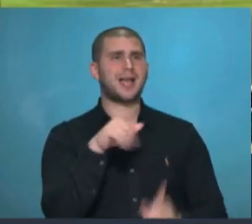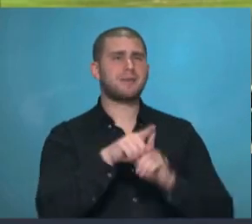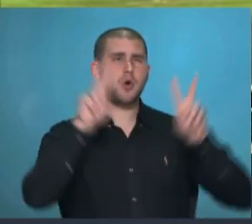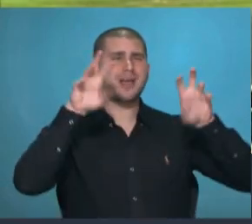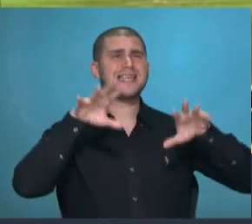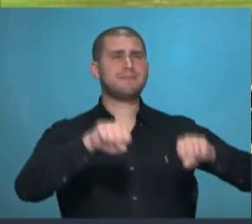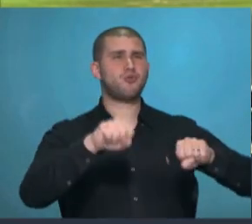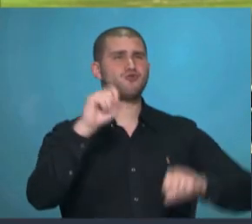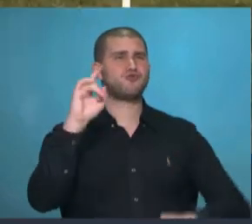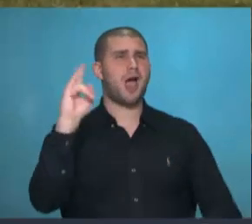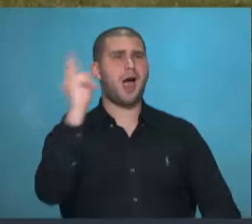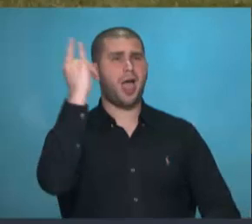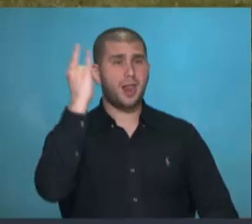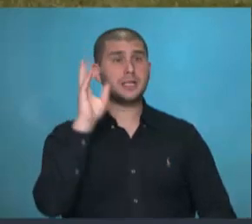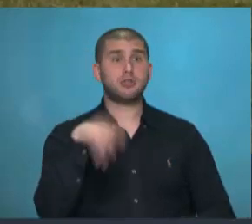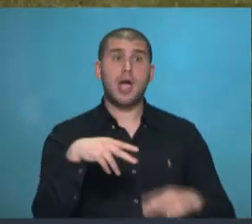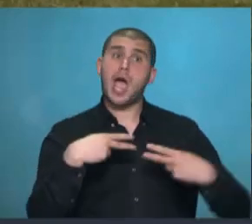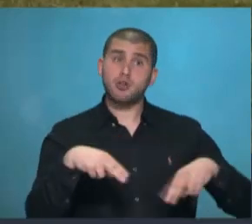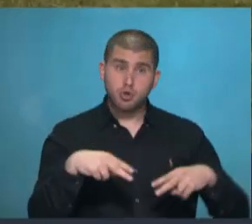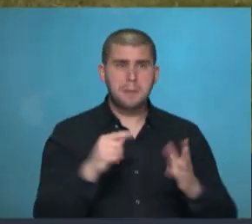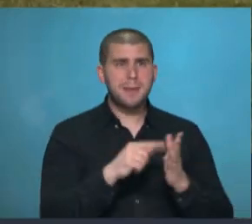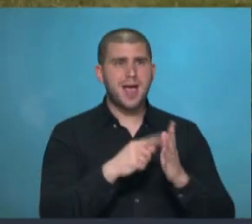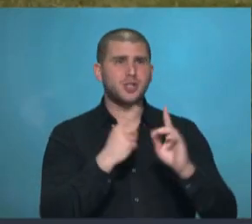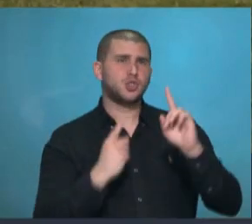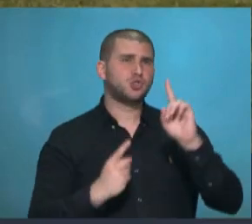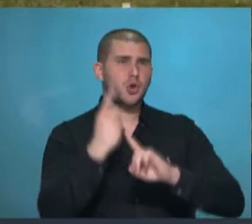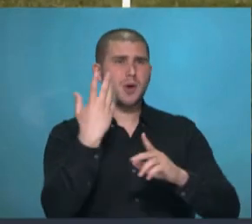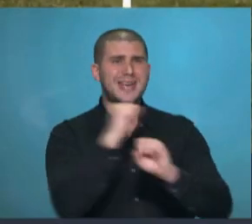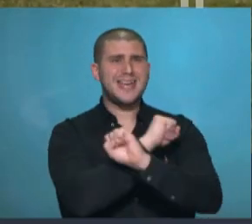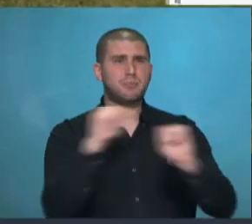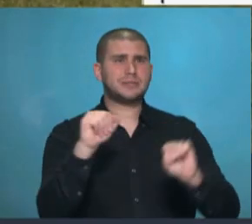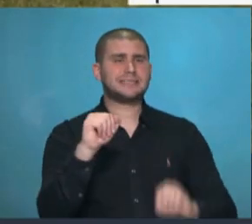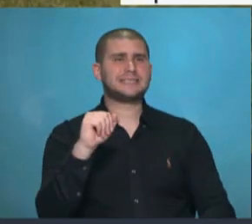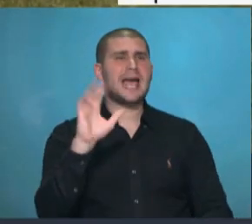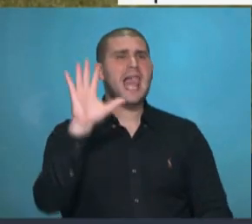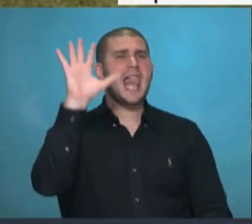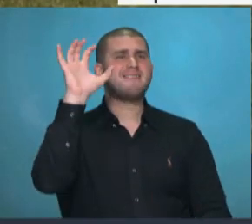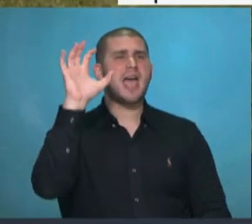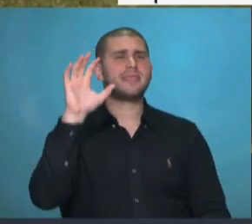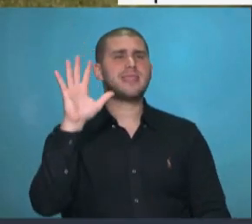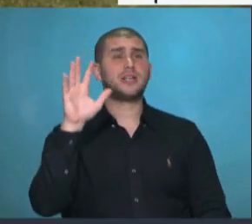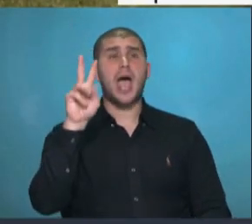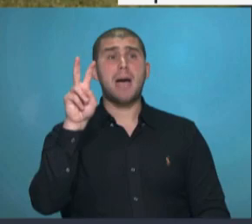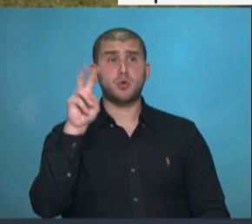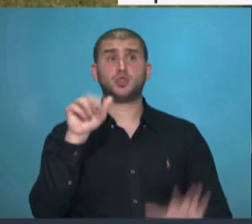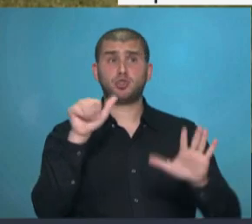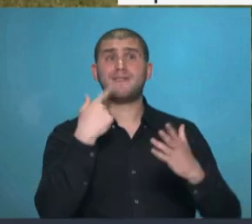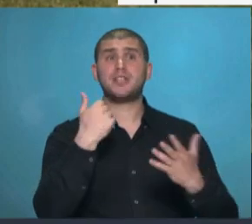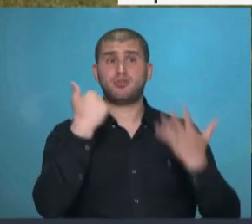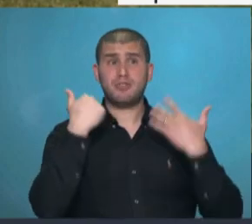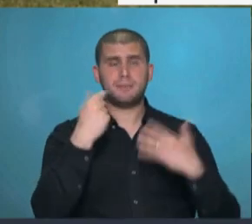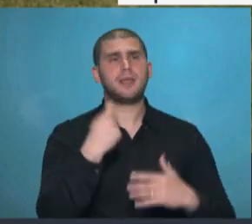יש גם חששות, אותו כאן השיגור עליו התפוצץ על הוויין עמוס 6 לפני מספר שנים, ואנחנו מקווים שהדבר הזה